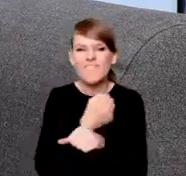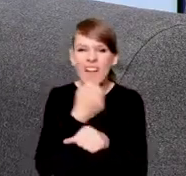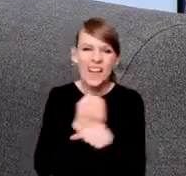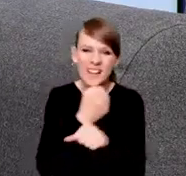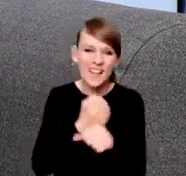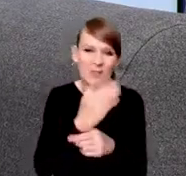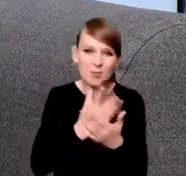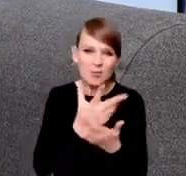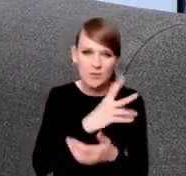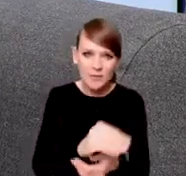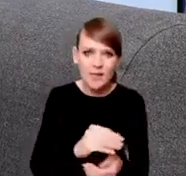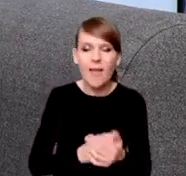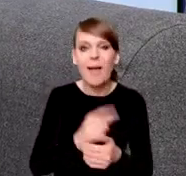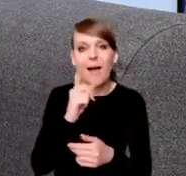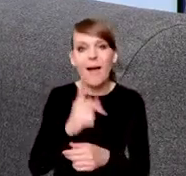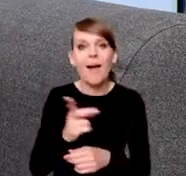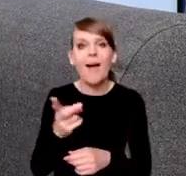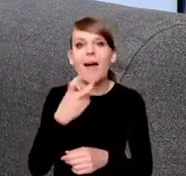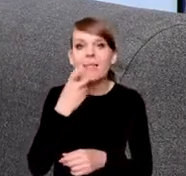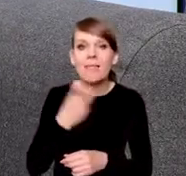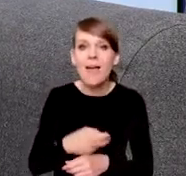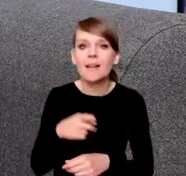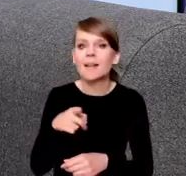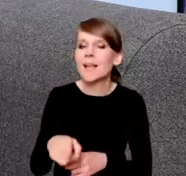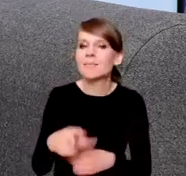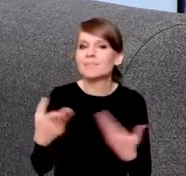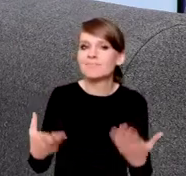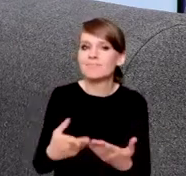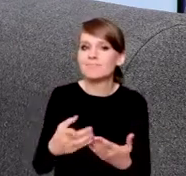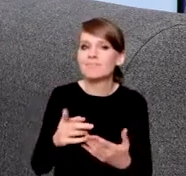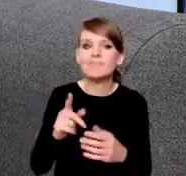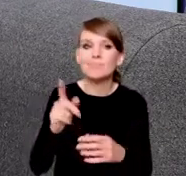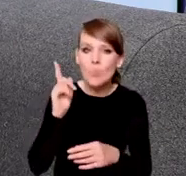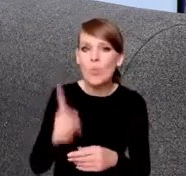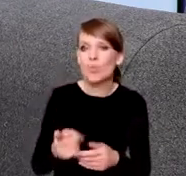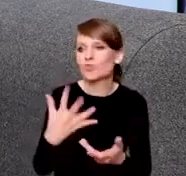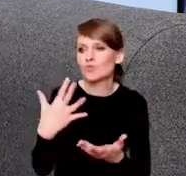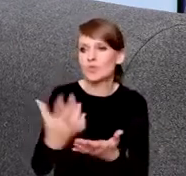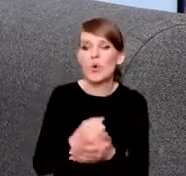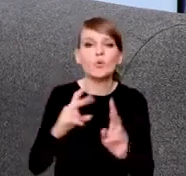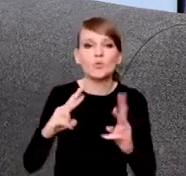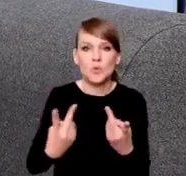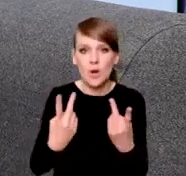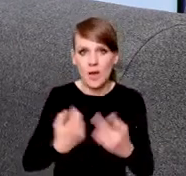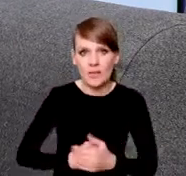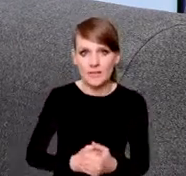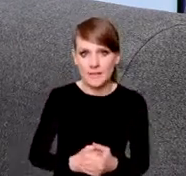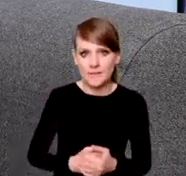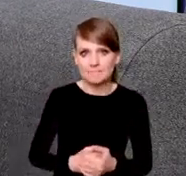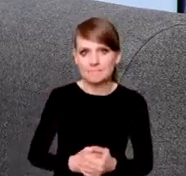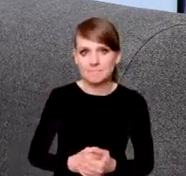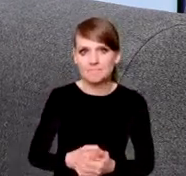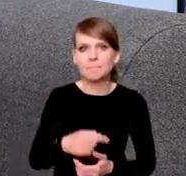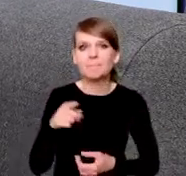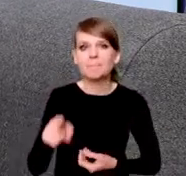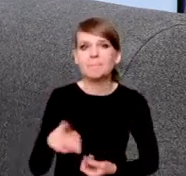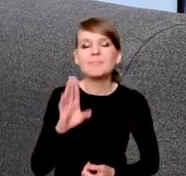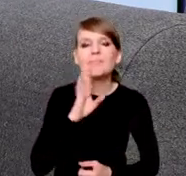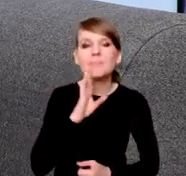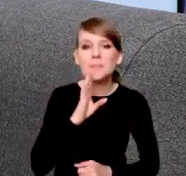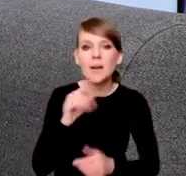energia elektryczna skądś musi być czerpana. I tutaj chyba wracamy do tej kwestii